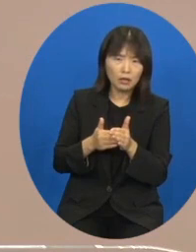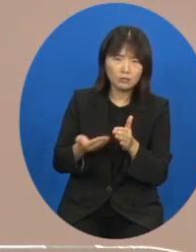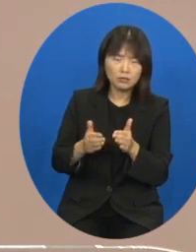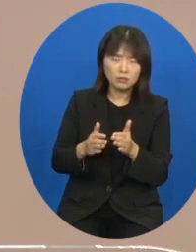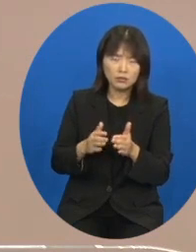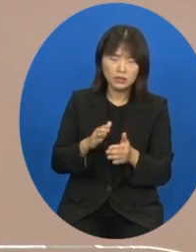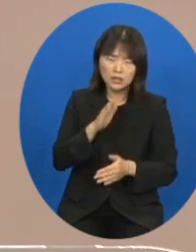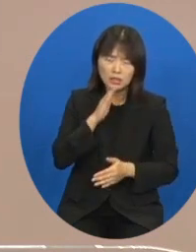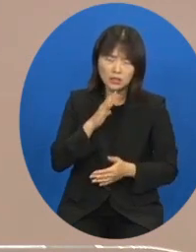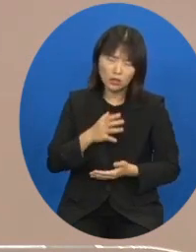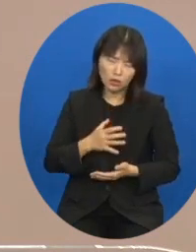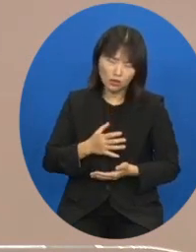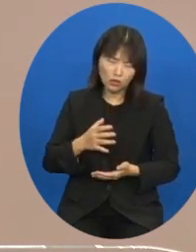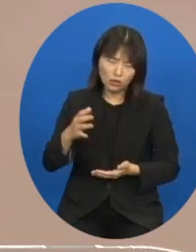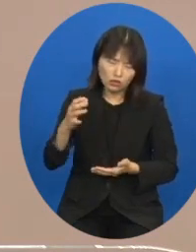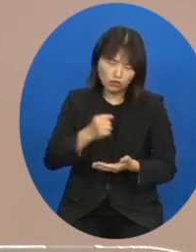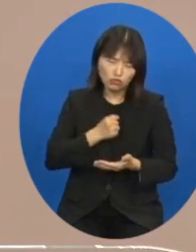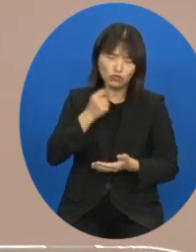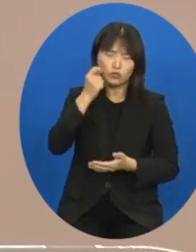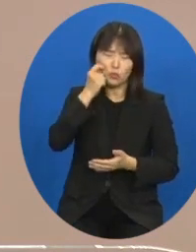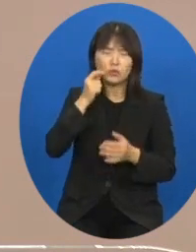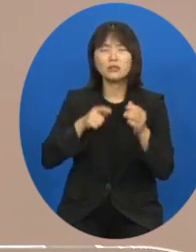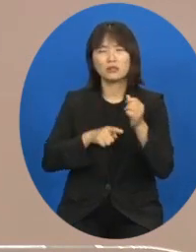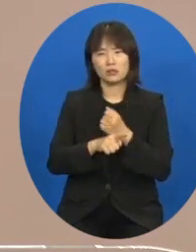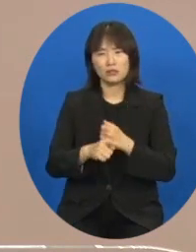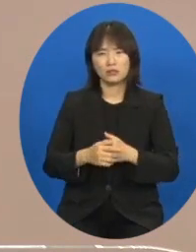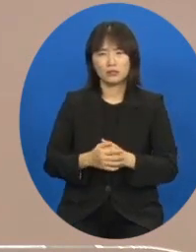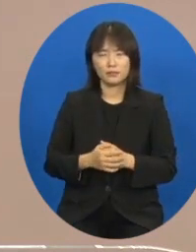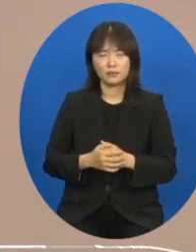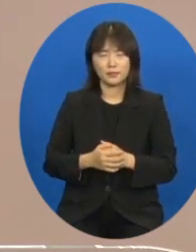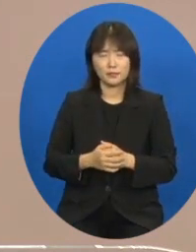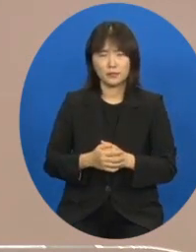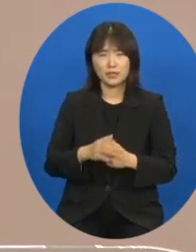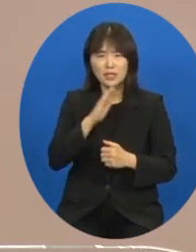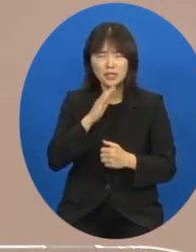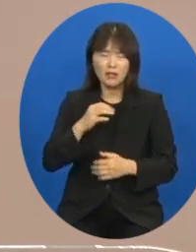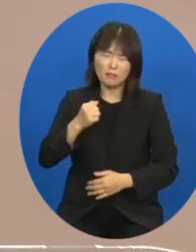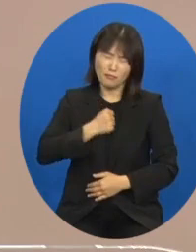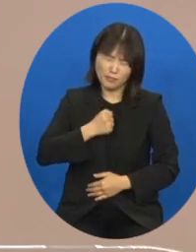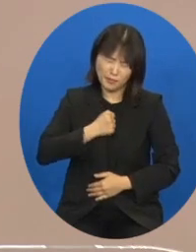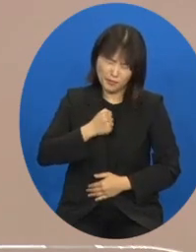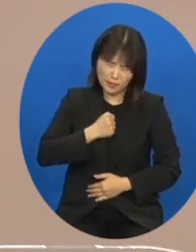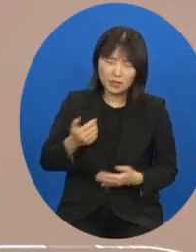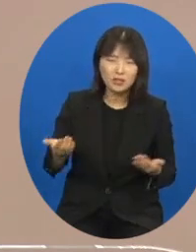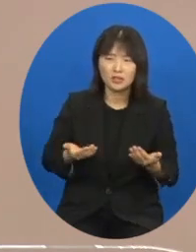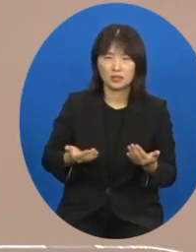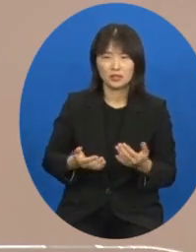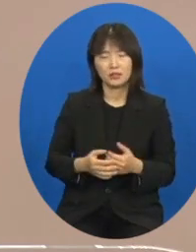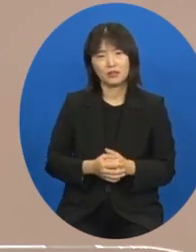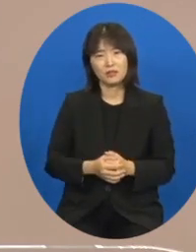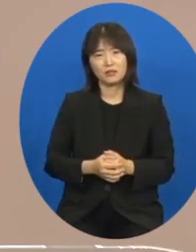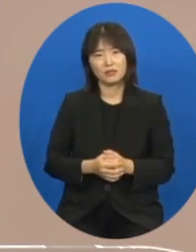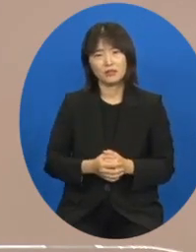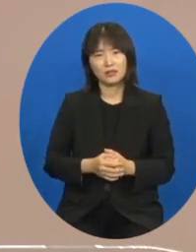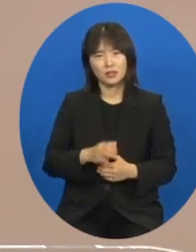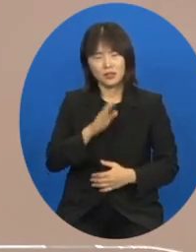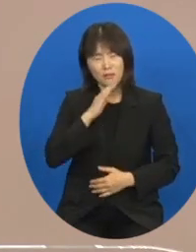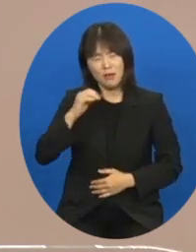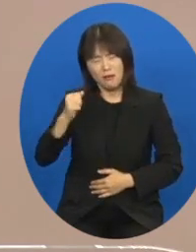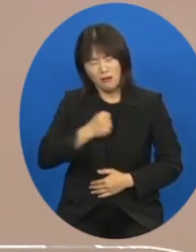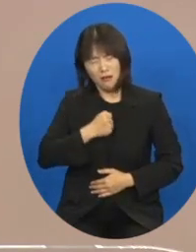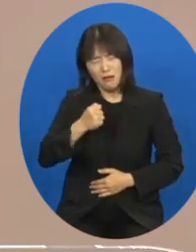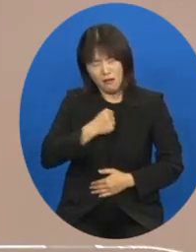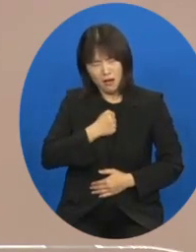실제로 누리지 못하고 있다는 뜻이잖아요. 그런 이건 진짜 원통할 일이죠. 정말 가슴을